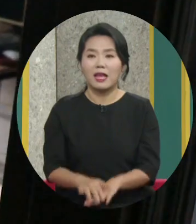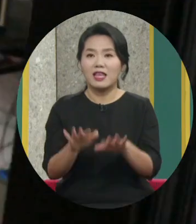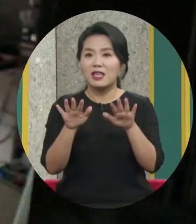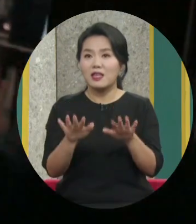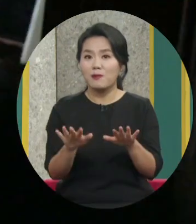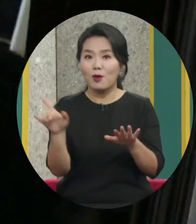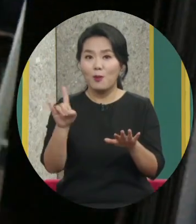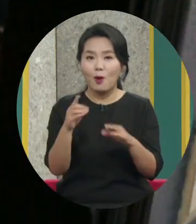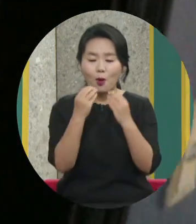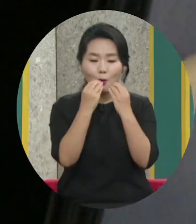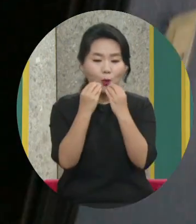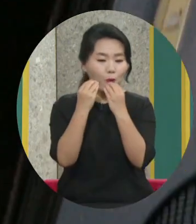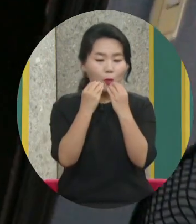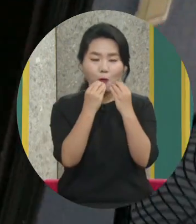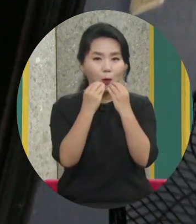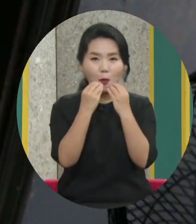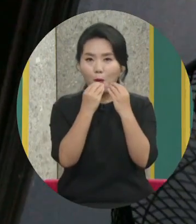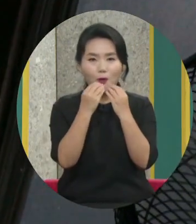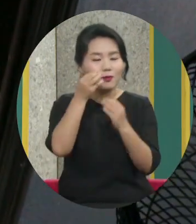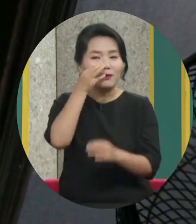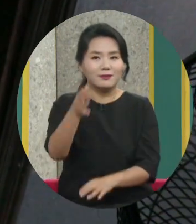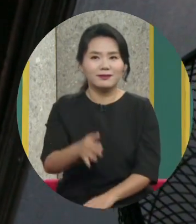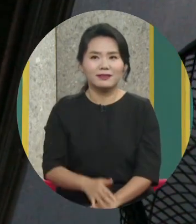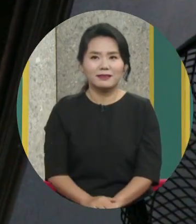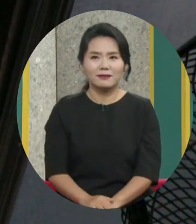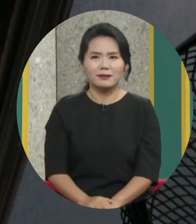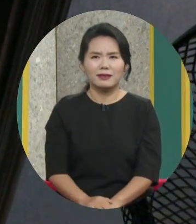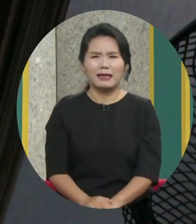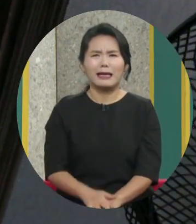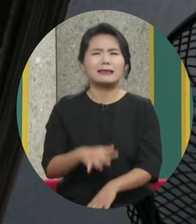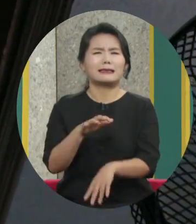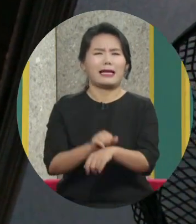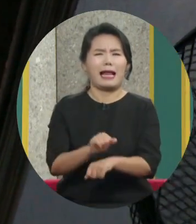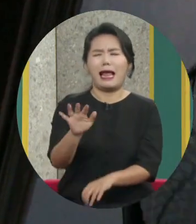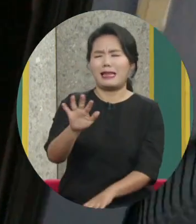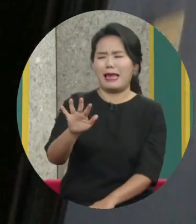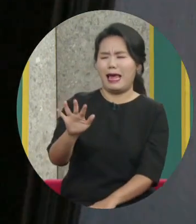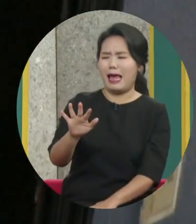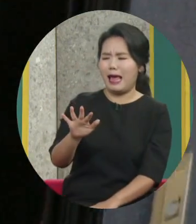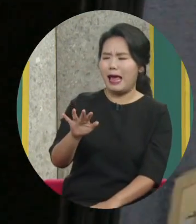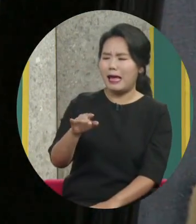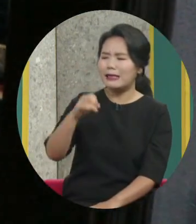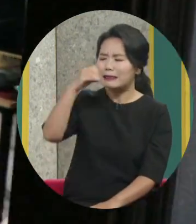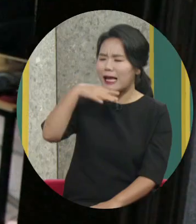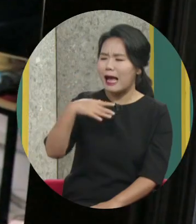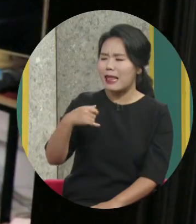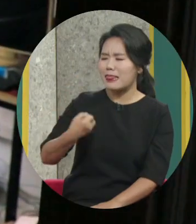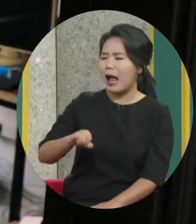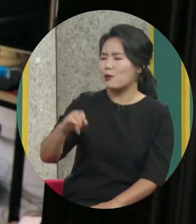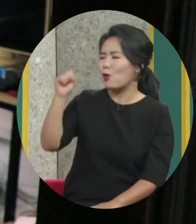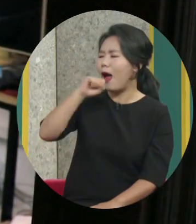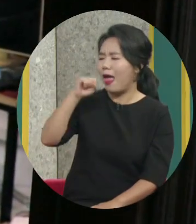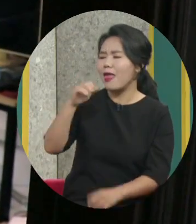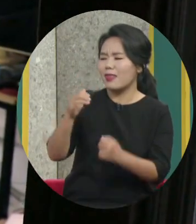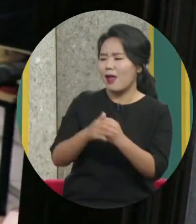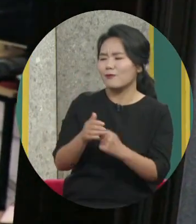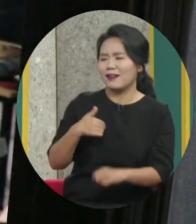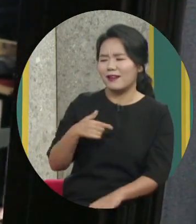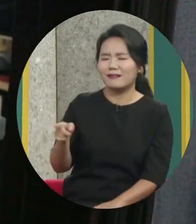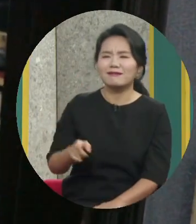이번엔 하모니카 연주네요. 아니, 이게 잘하는 게 아니라 지가 그냥 좋아하는 거를 그냥 하는